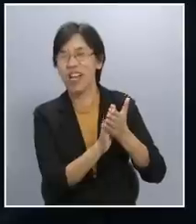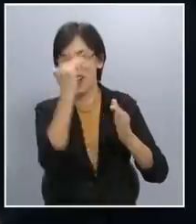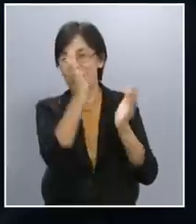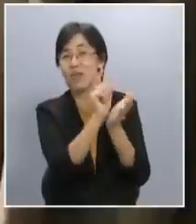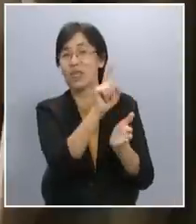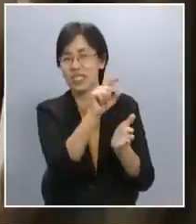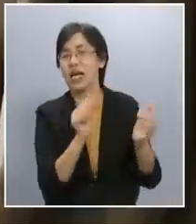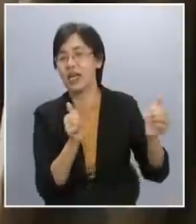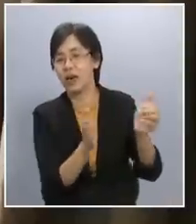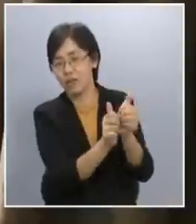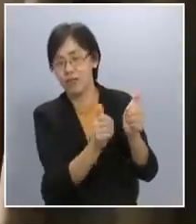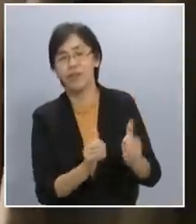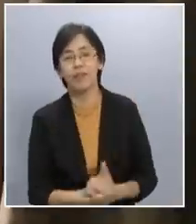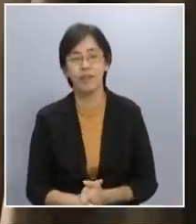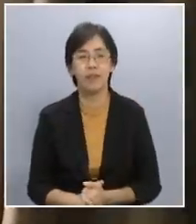ชมครับ